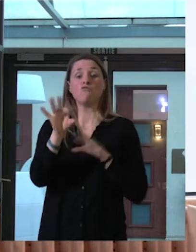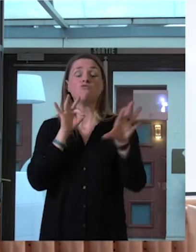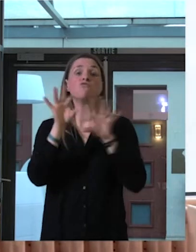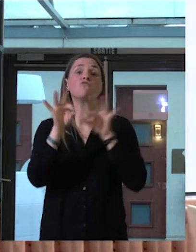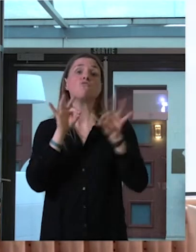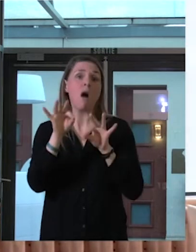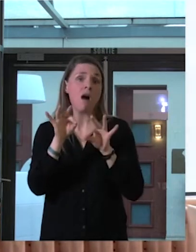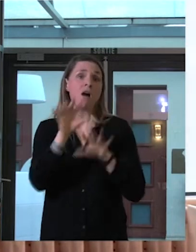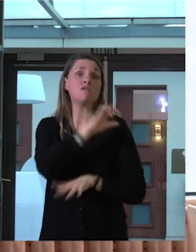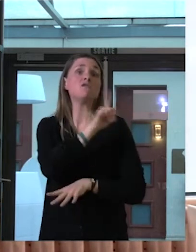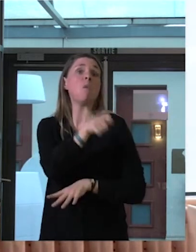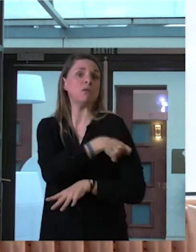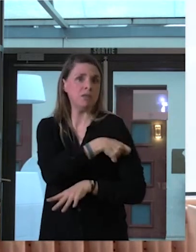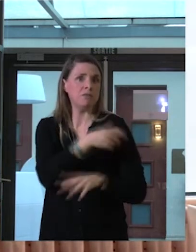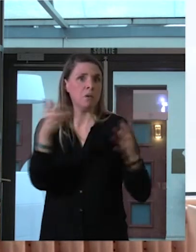sportive.